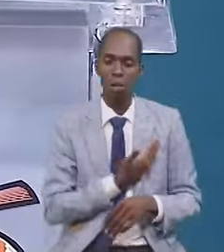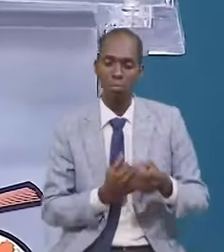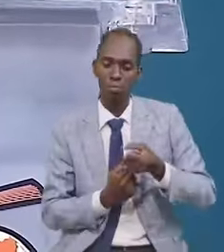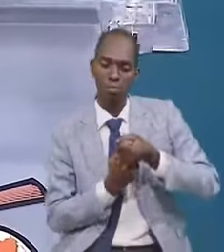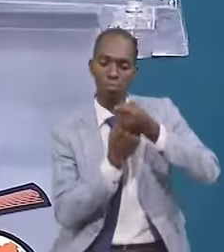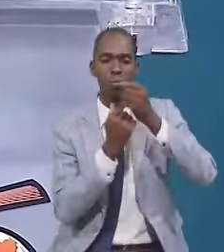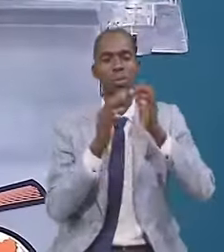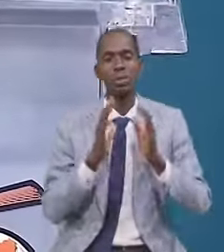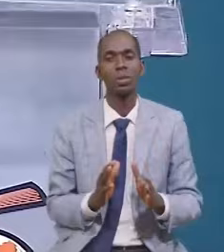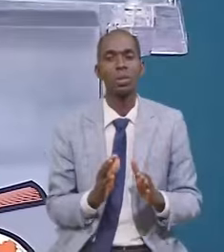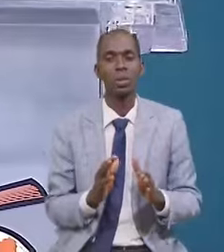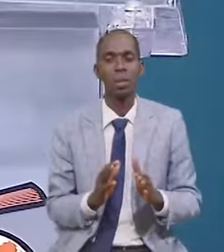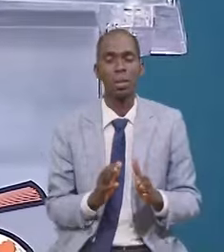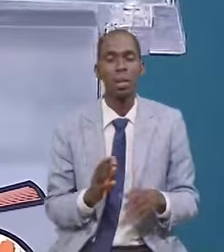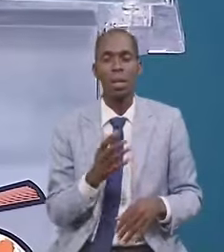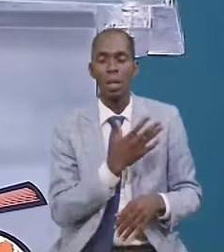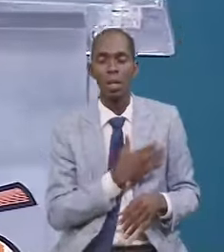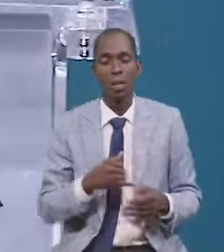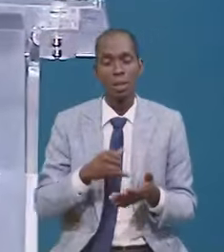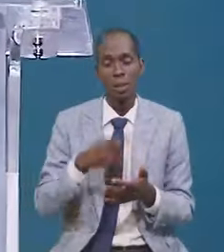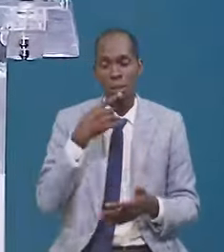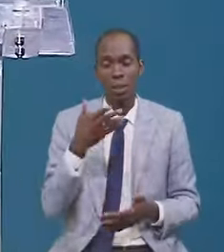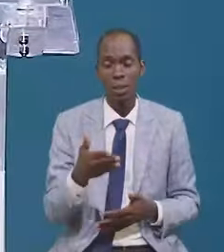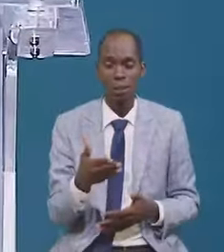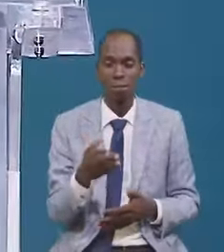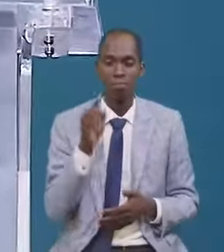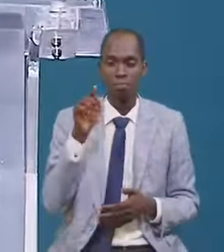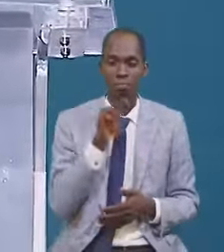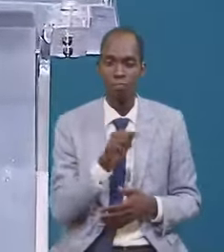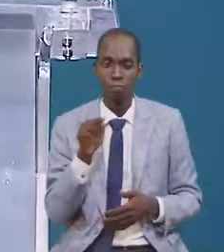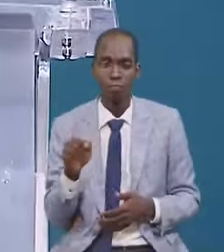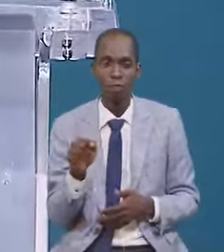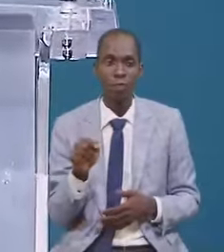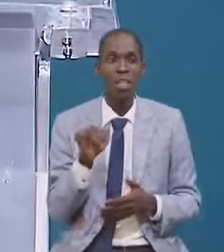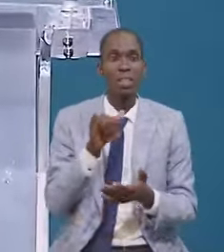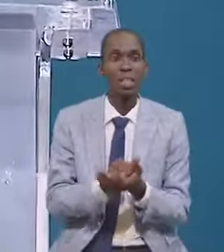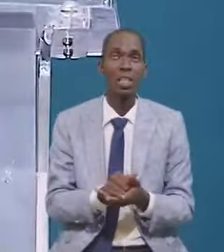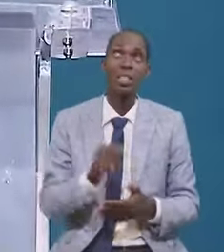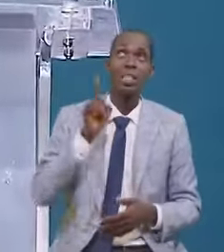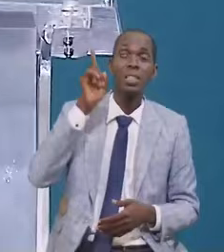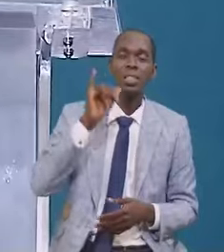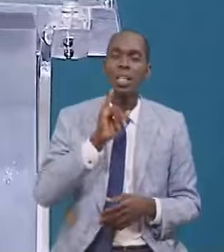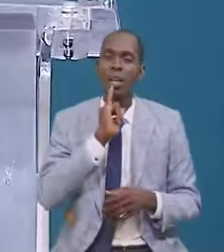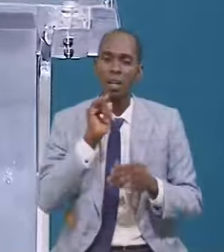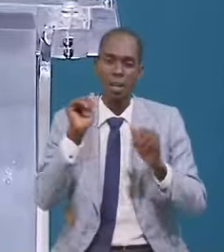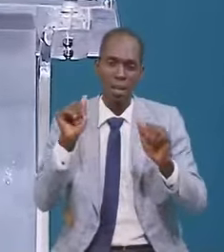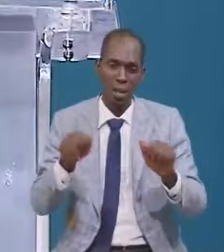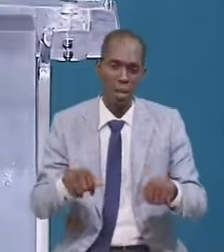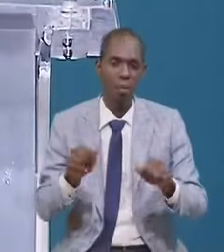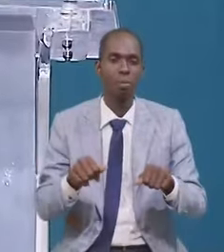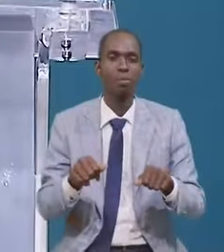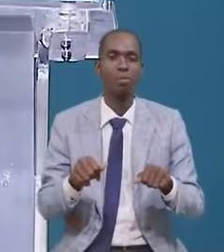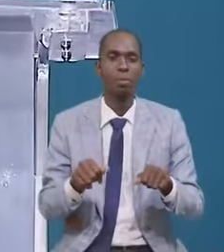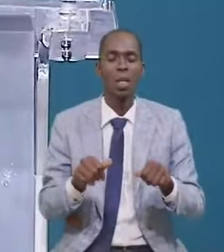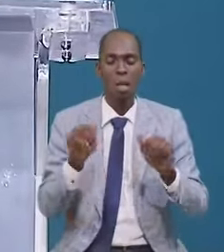న్యాయవాది అయిన క్రీస్తు గురించి ఆయన మాట్లాడుతున్నాడు. Wherefore he is able. ఆయన సామర్థ్యము గలవాడు.